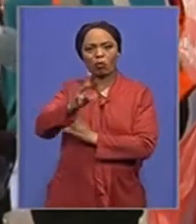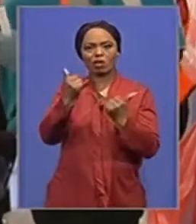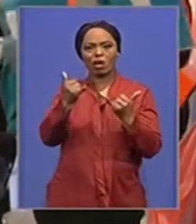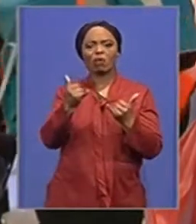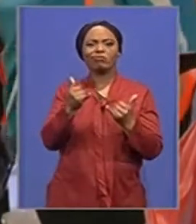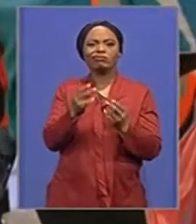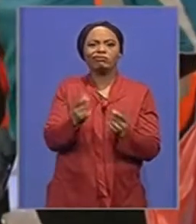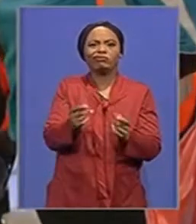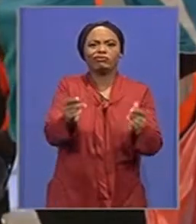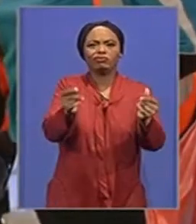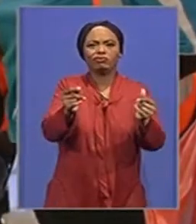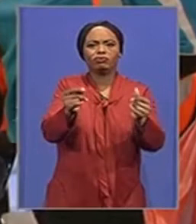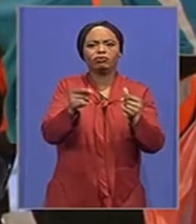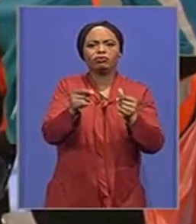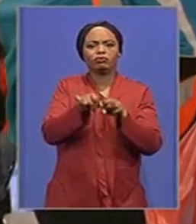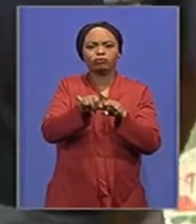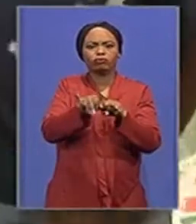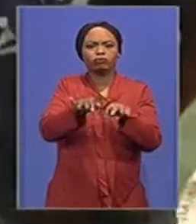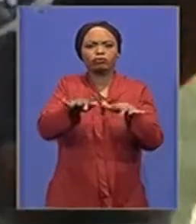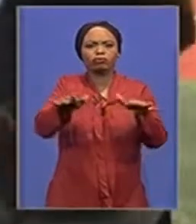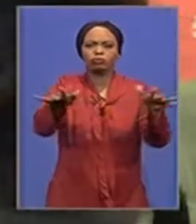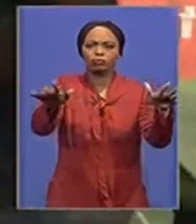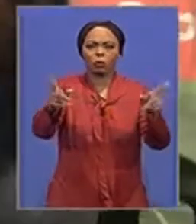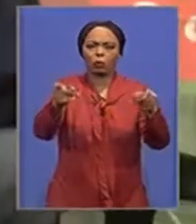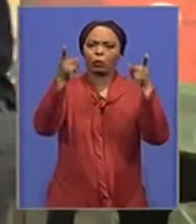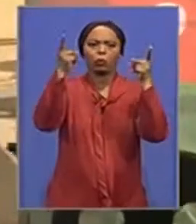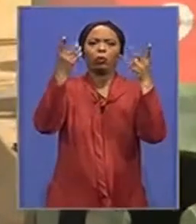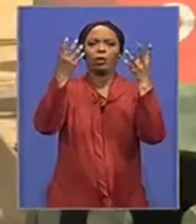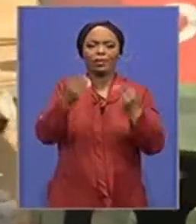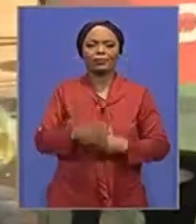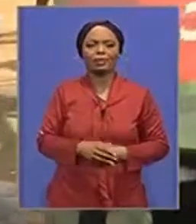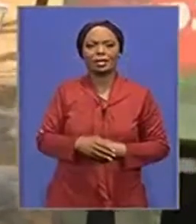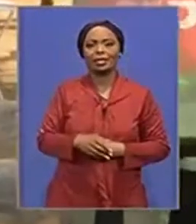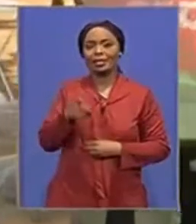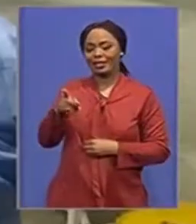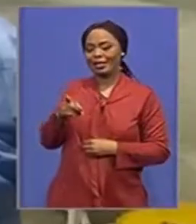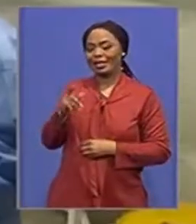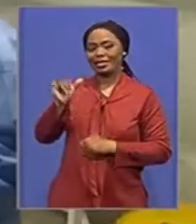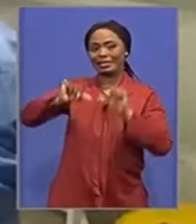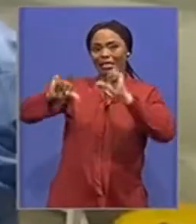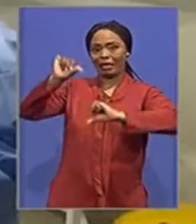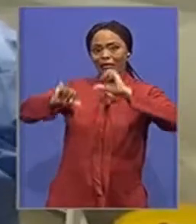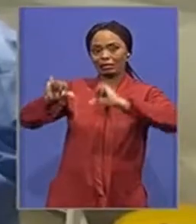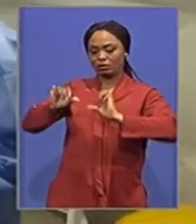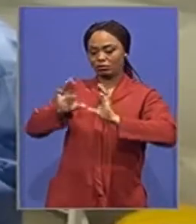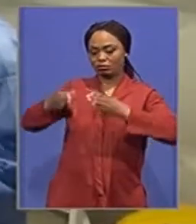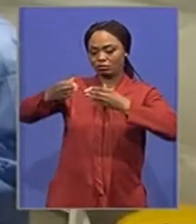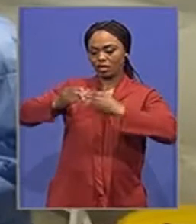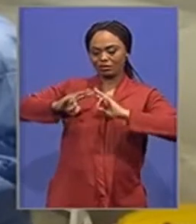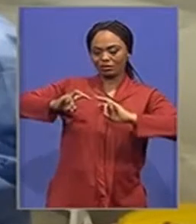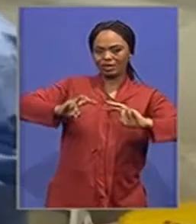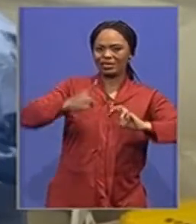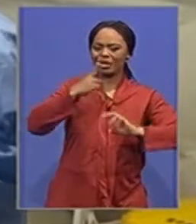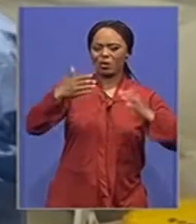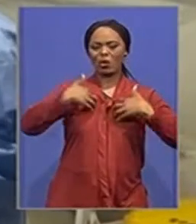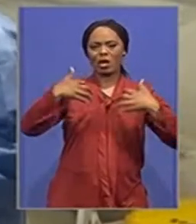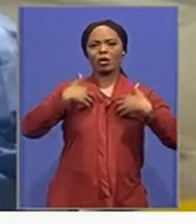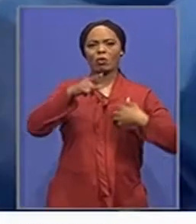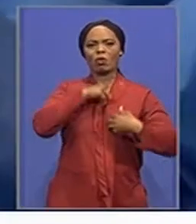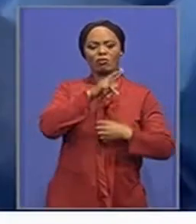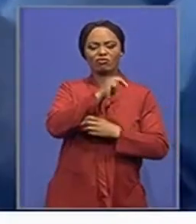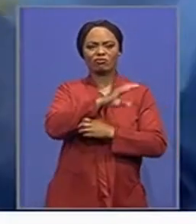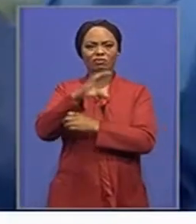Lekala la The Council for the Scientific and Industrial Research le re le hlobaetšwa ke se. Ka Northern Cape, palo ya batho bao ba